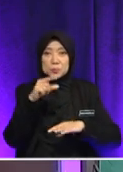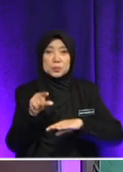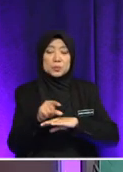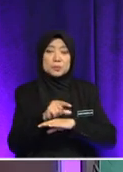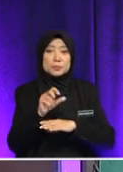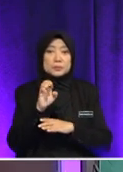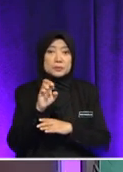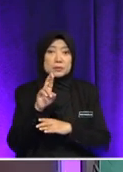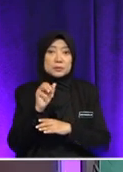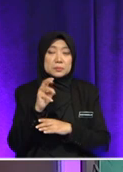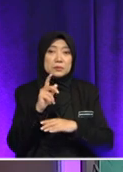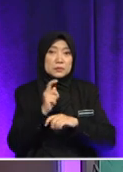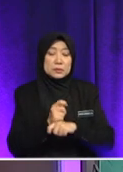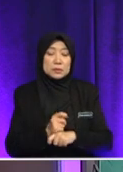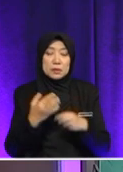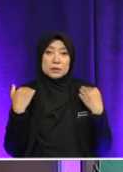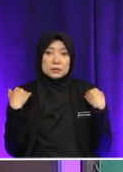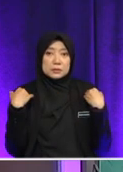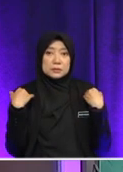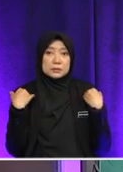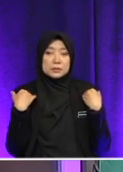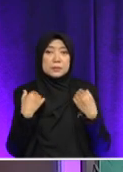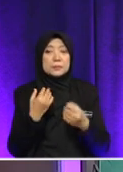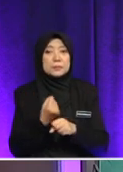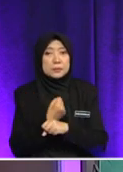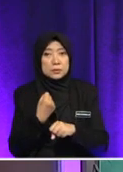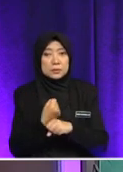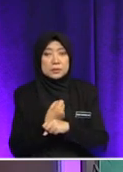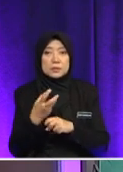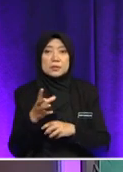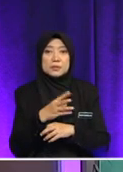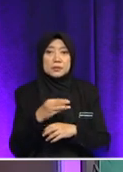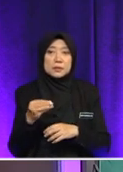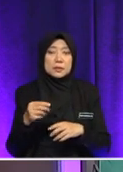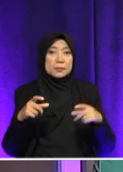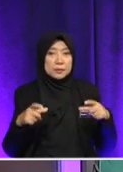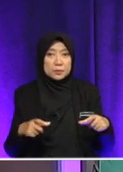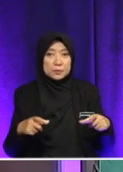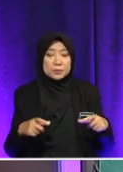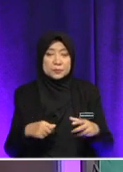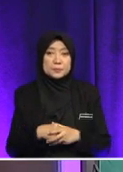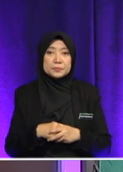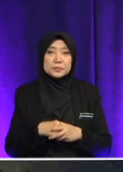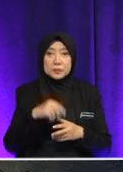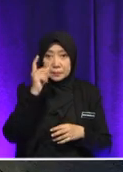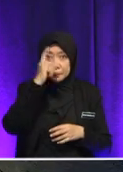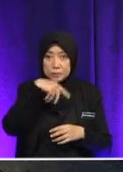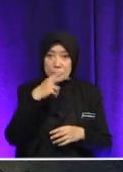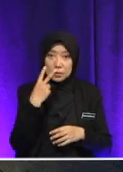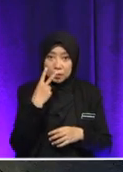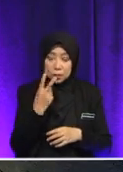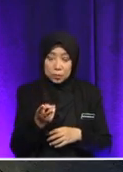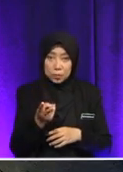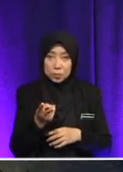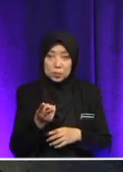traditional Oke kita ada tembika batu bata dan juga mangkuk Oke kalau ke depan tuh Mira tengok tadi